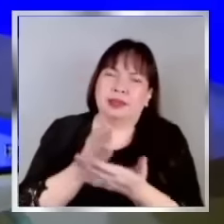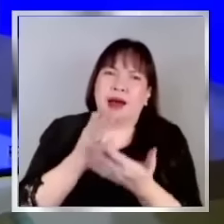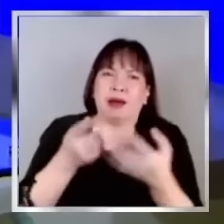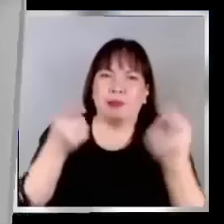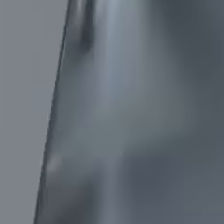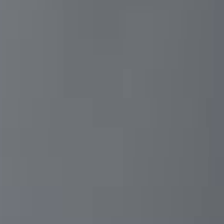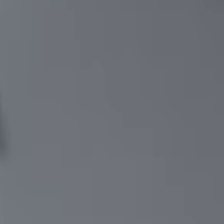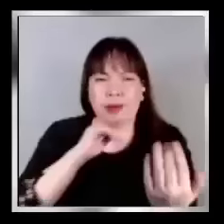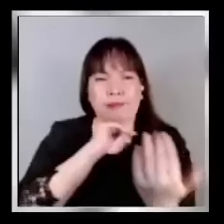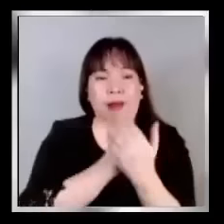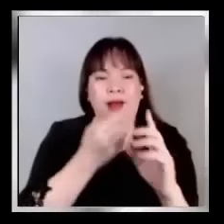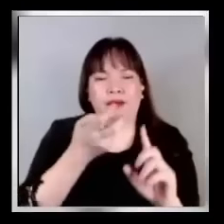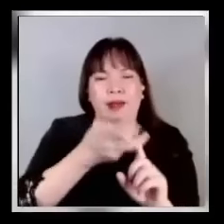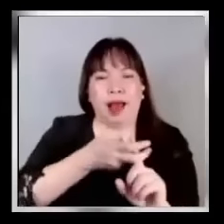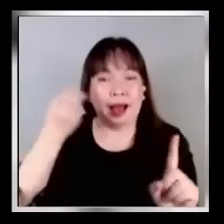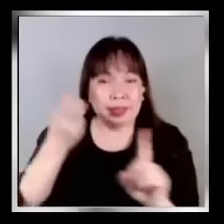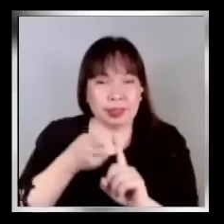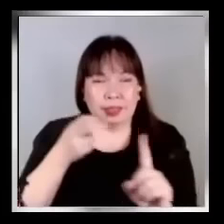Alves.